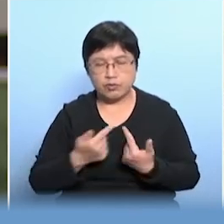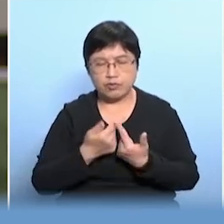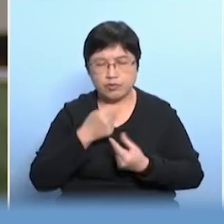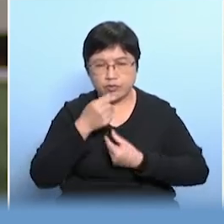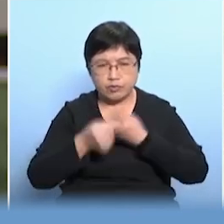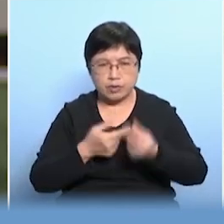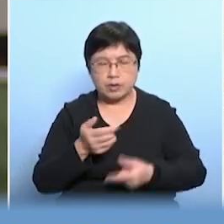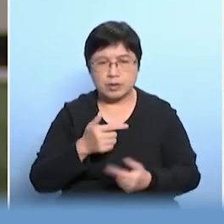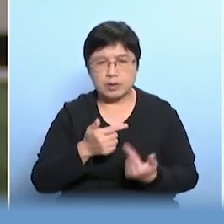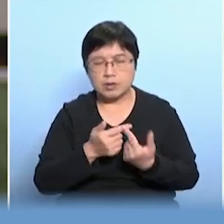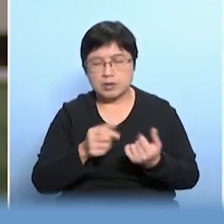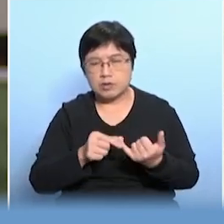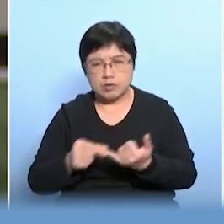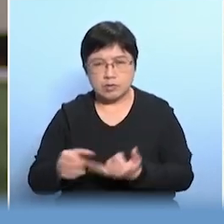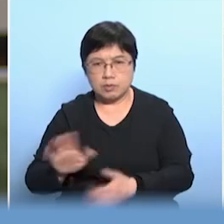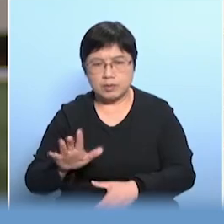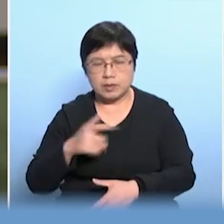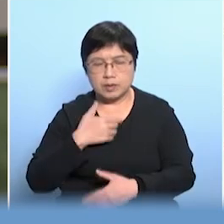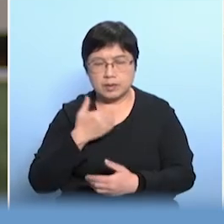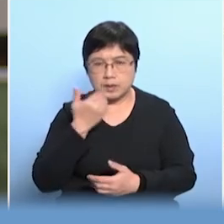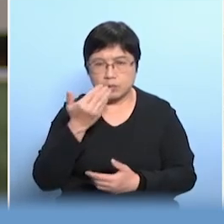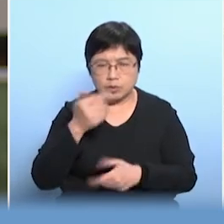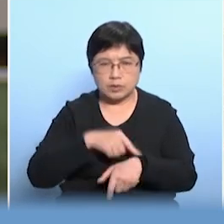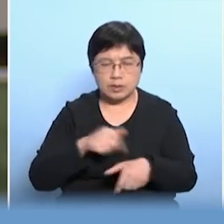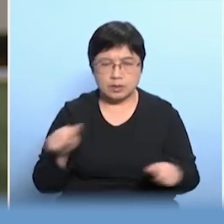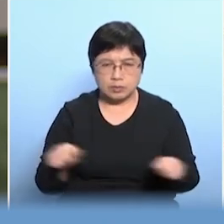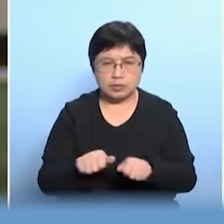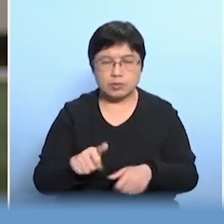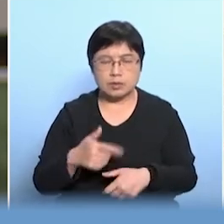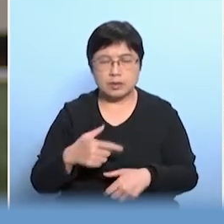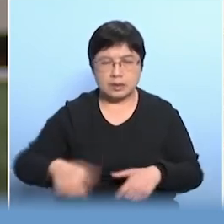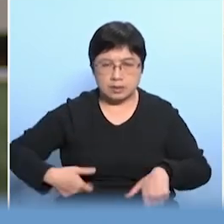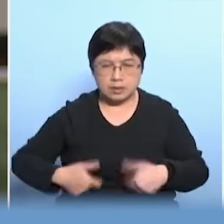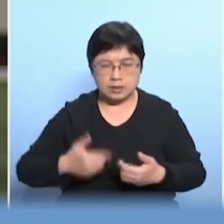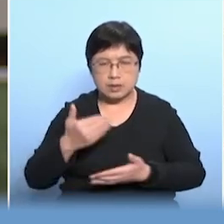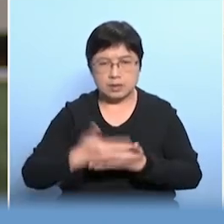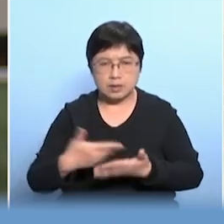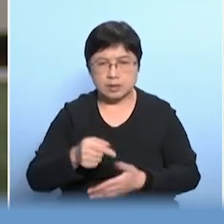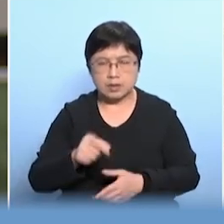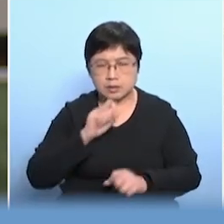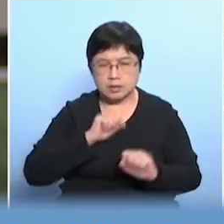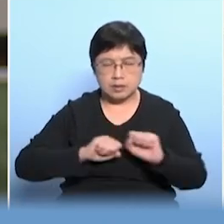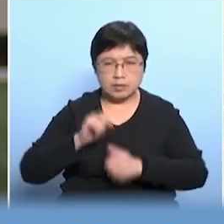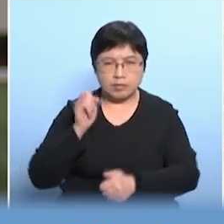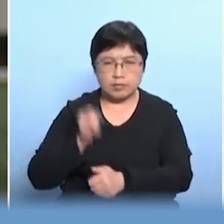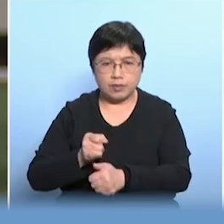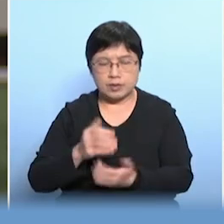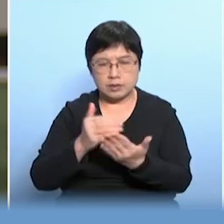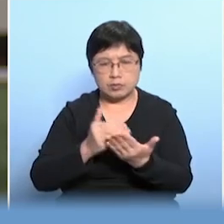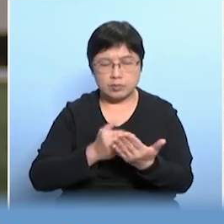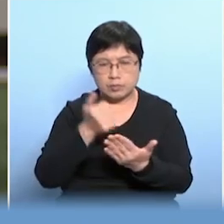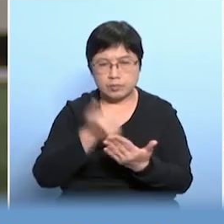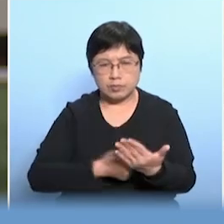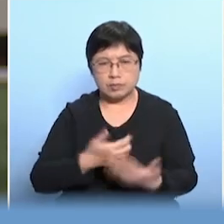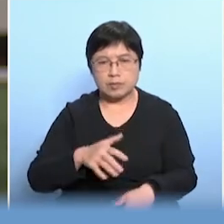於減少解決投訴所需的時間和成本，更能夠維護紀律處分程序的完整